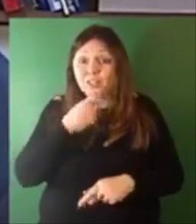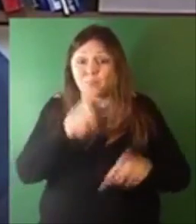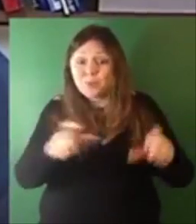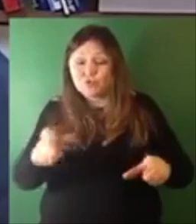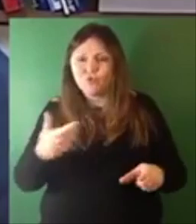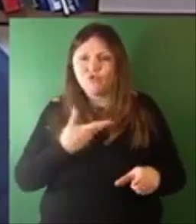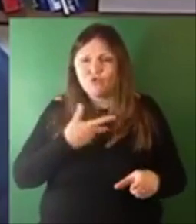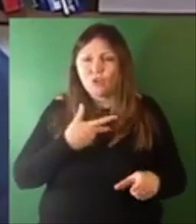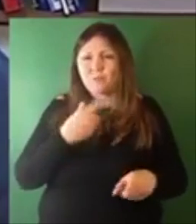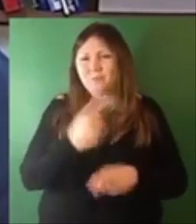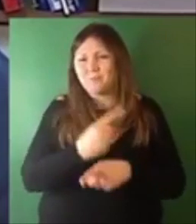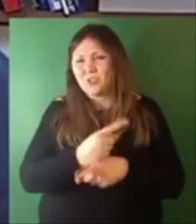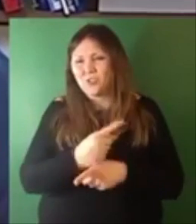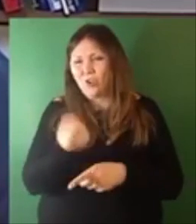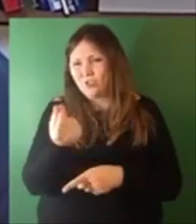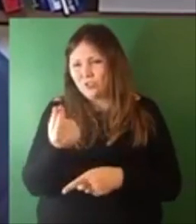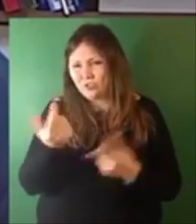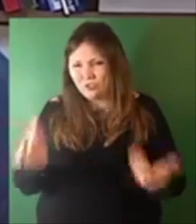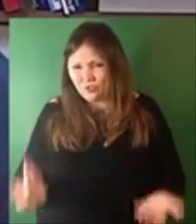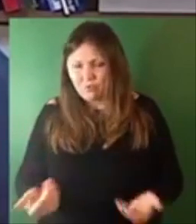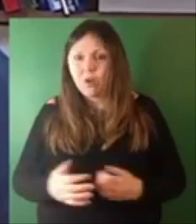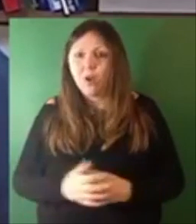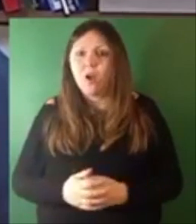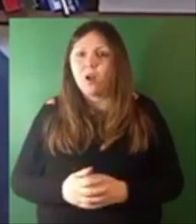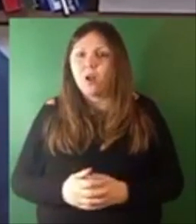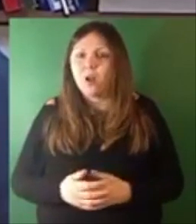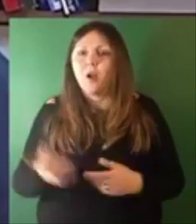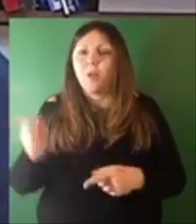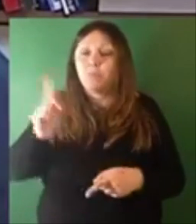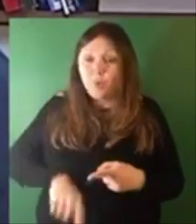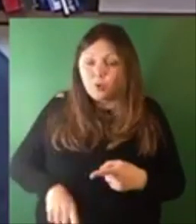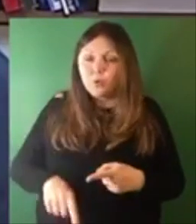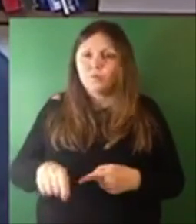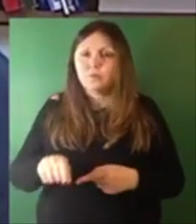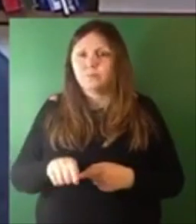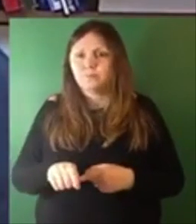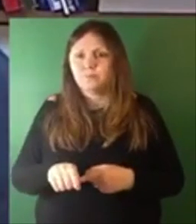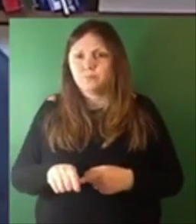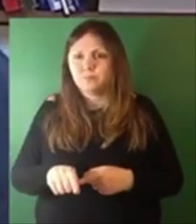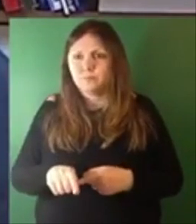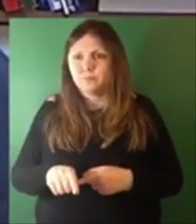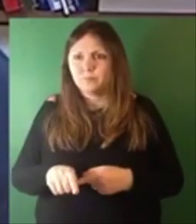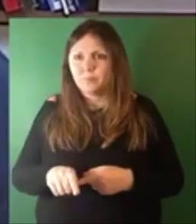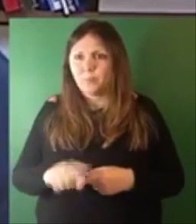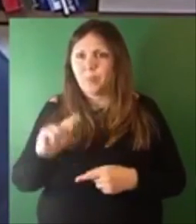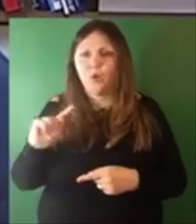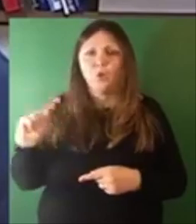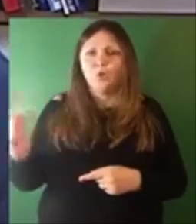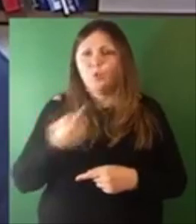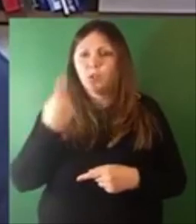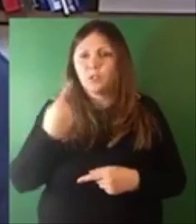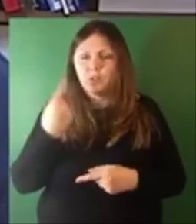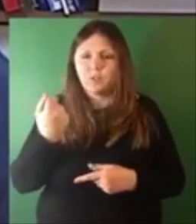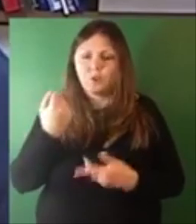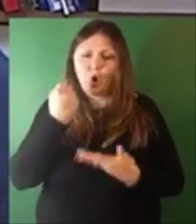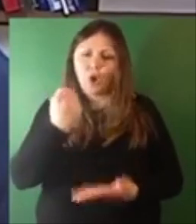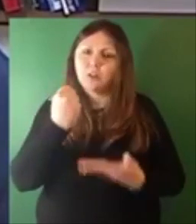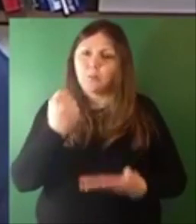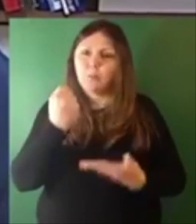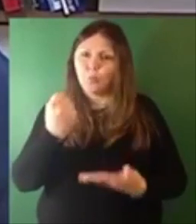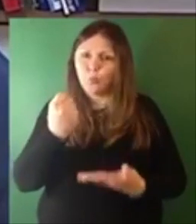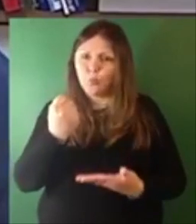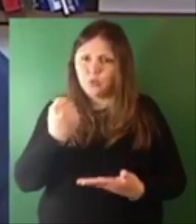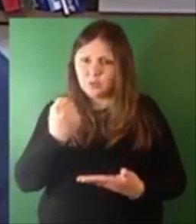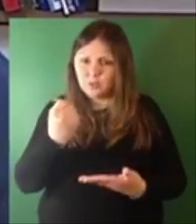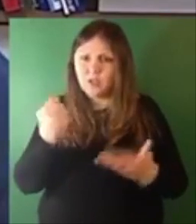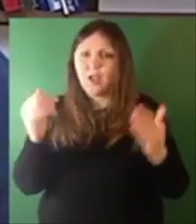economica. Abbiamo sbloccato tutti i contributi alloggiativi, cioè i